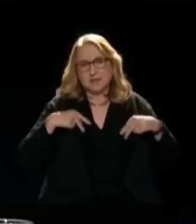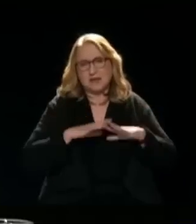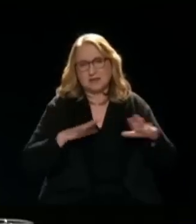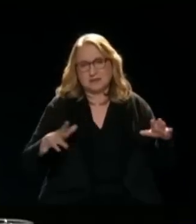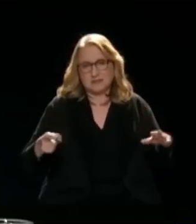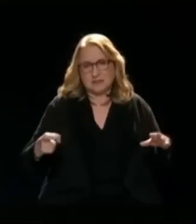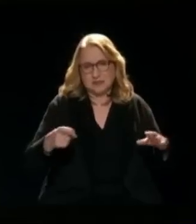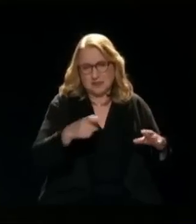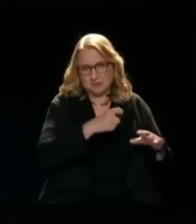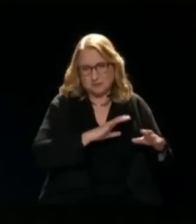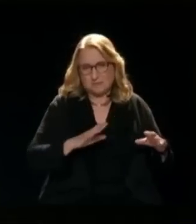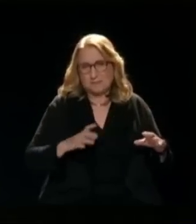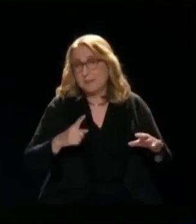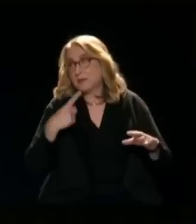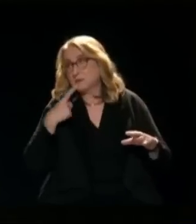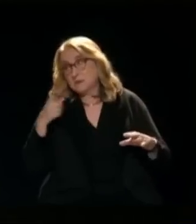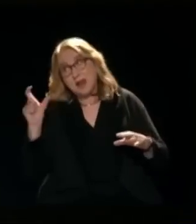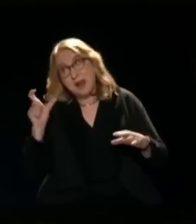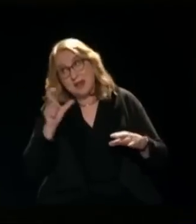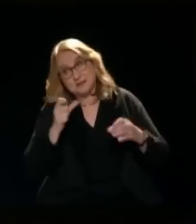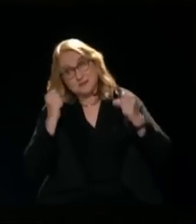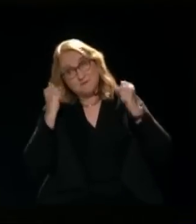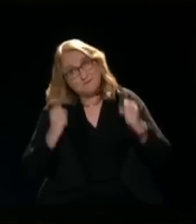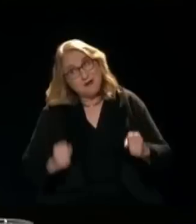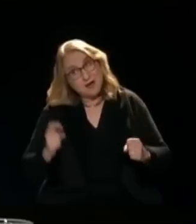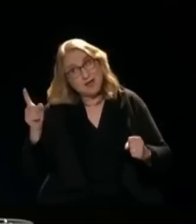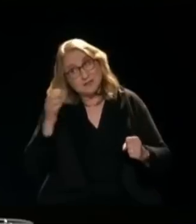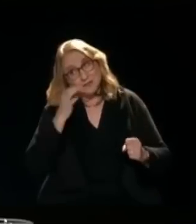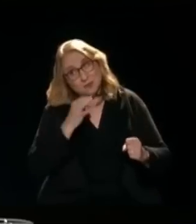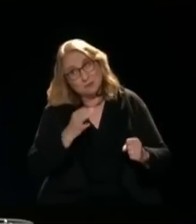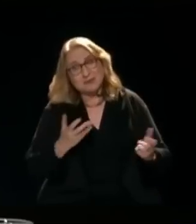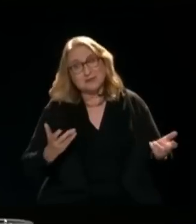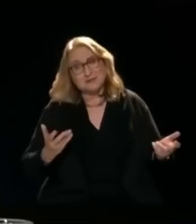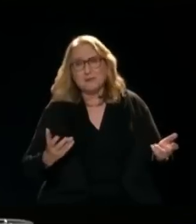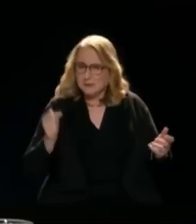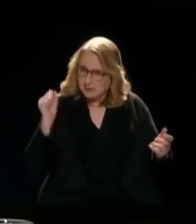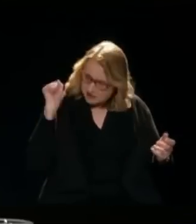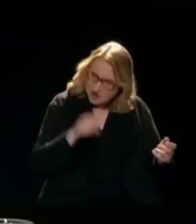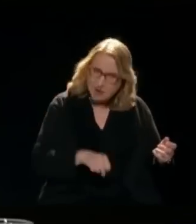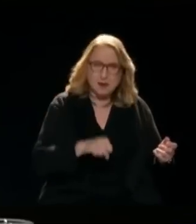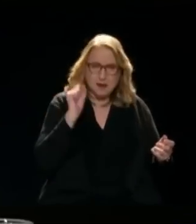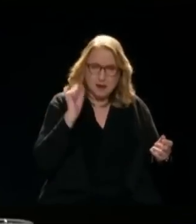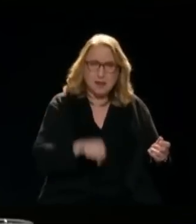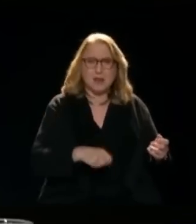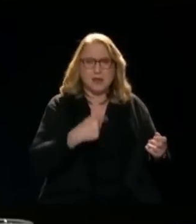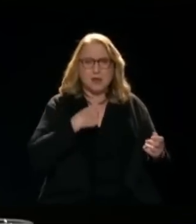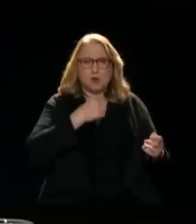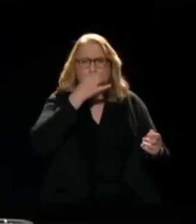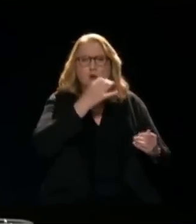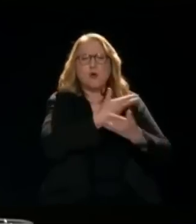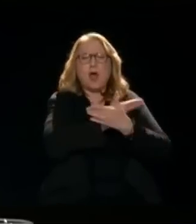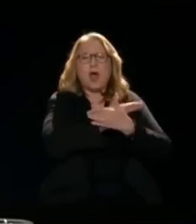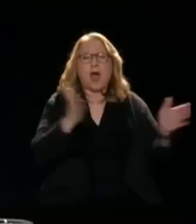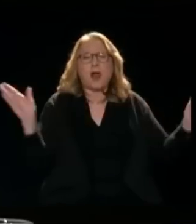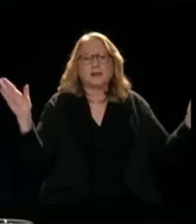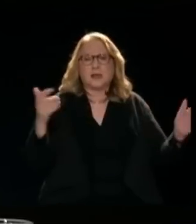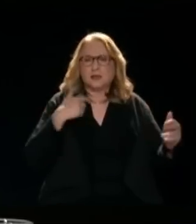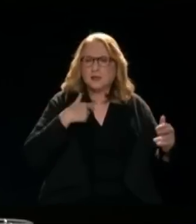πολλά χρόνια. Είναι βαριές εκφράσεις. Βεβαίως, σας το λέω, γι' αυτό κιόλας έχουμε κινηθεί και νομικά. Δεν είναι μόνο θέμα πολιτικής